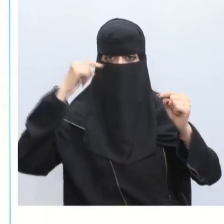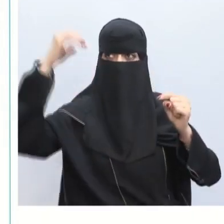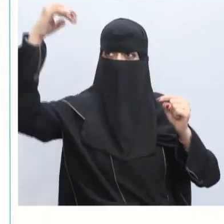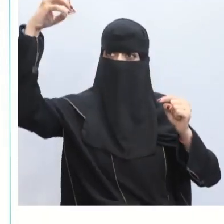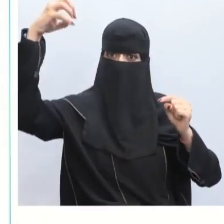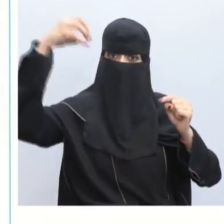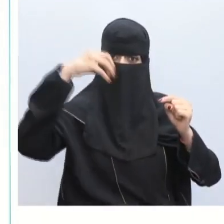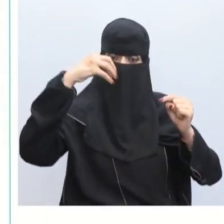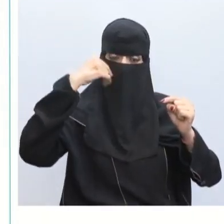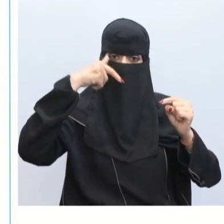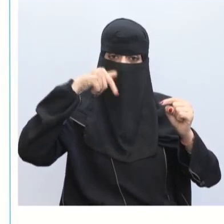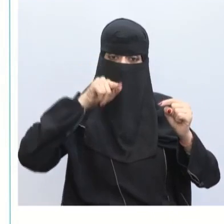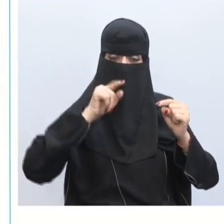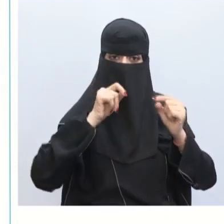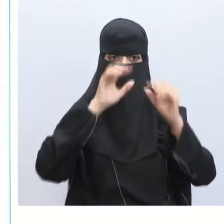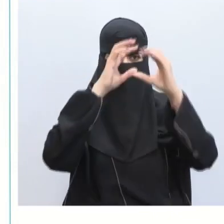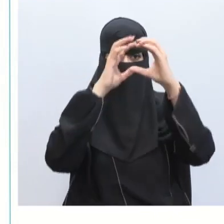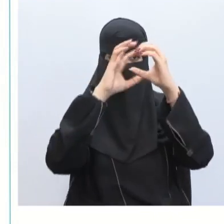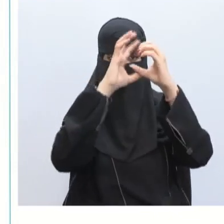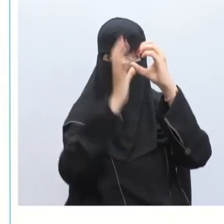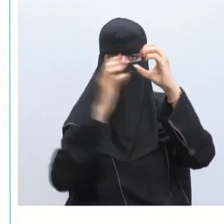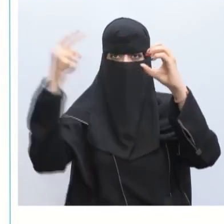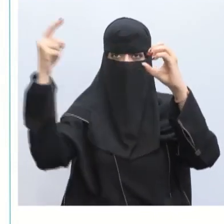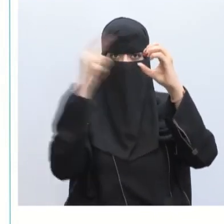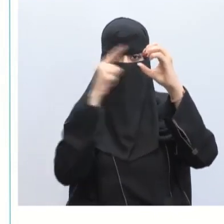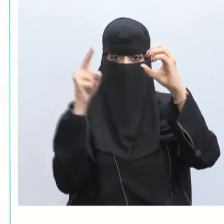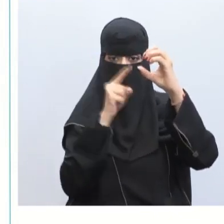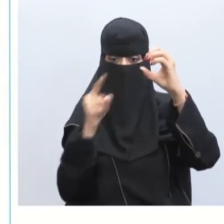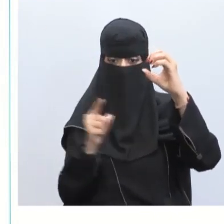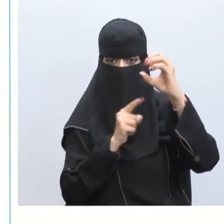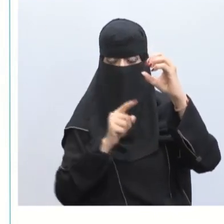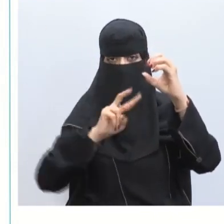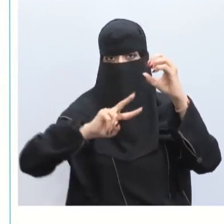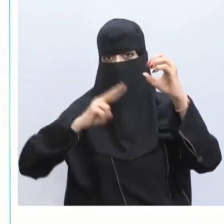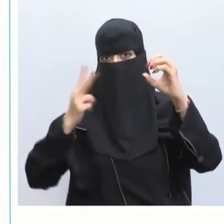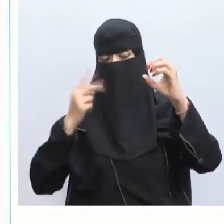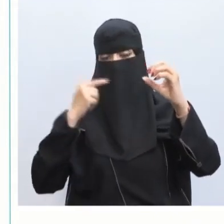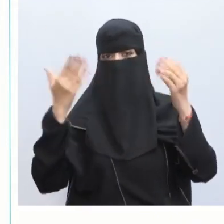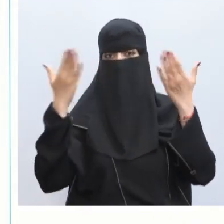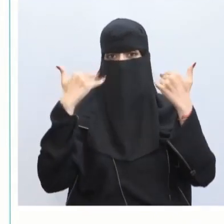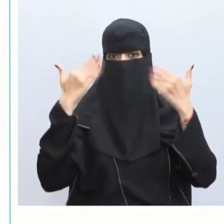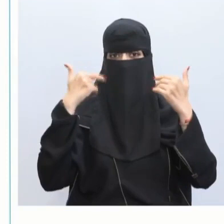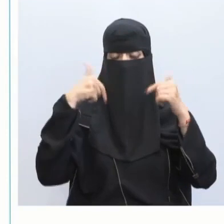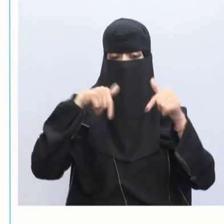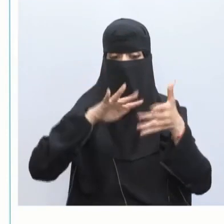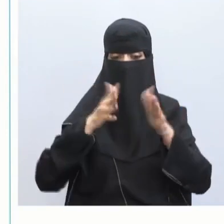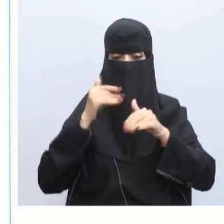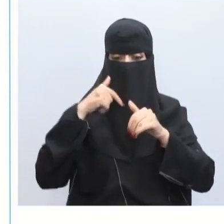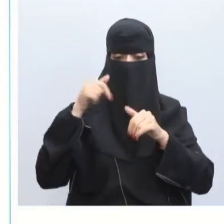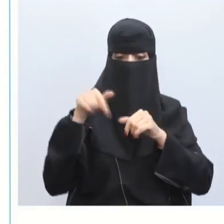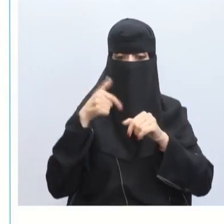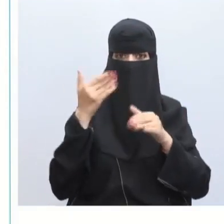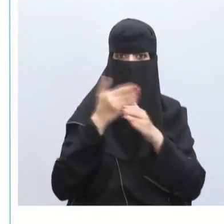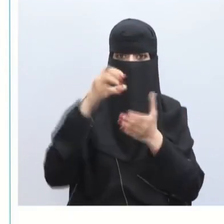الشمس عليها على هذا المكان ويختلف الطقس كذلك من موقع محدد على سطح